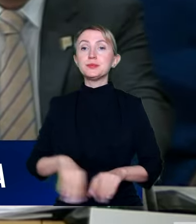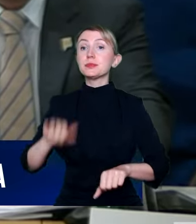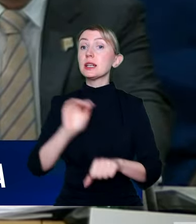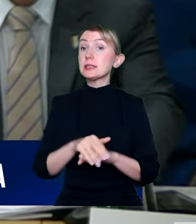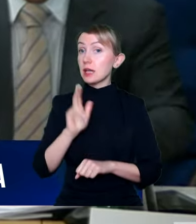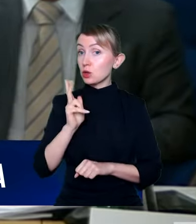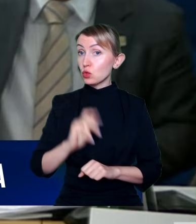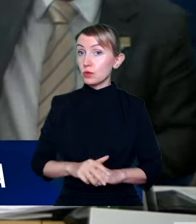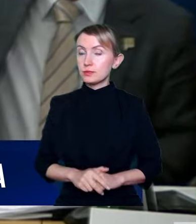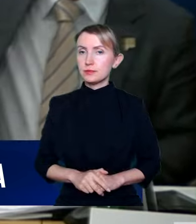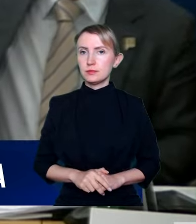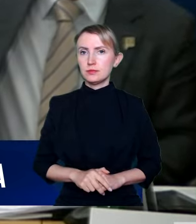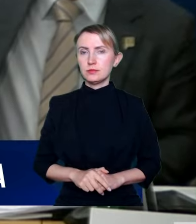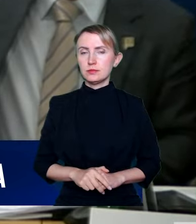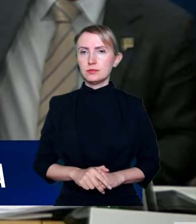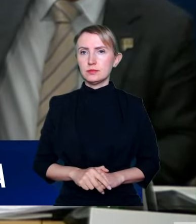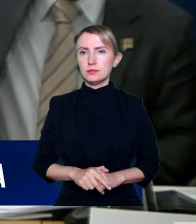zgłoszoną kandydaturą?